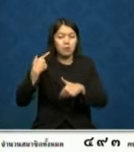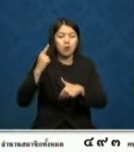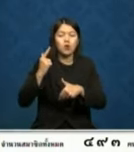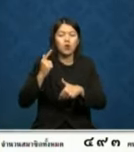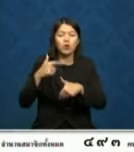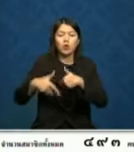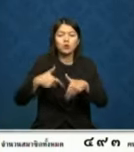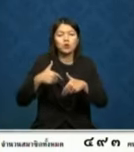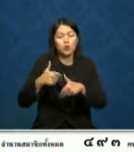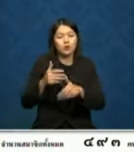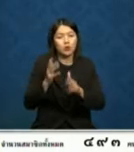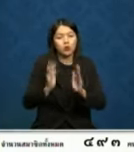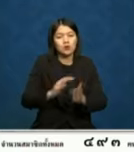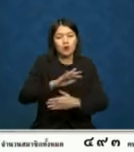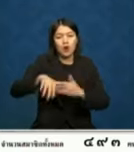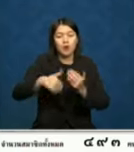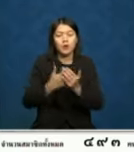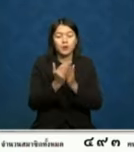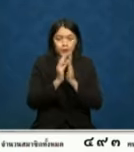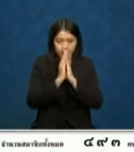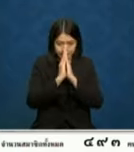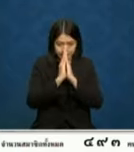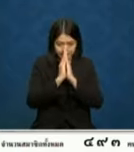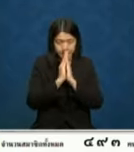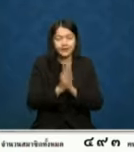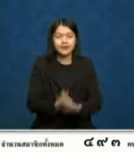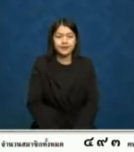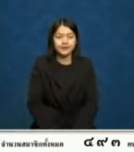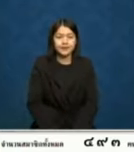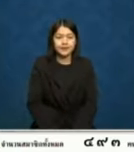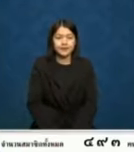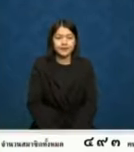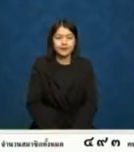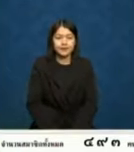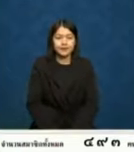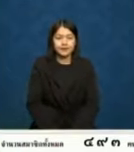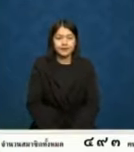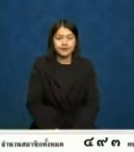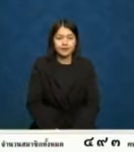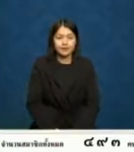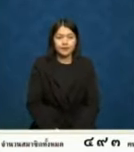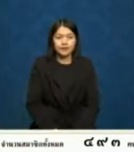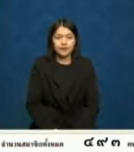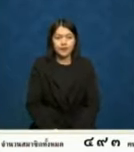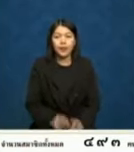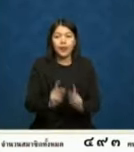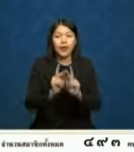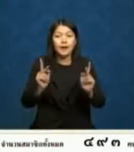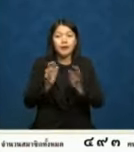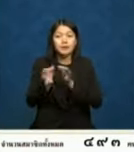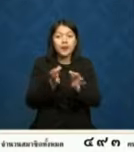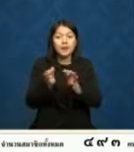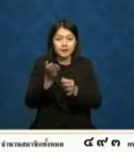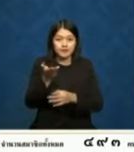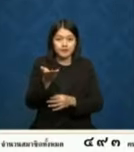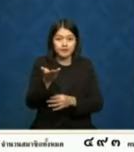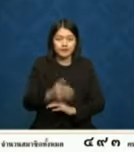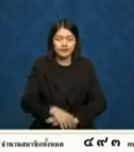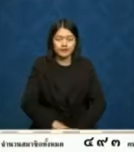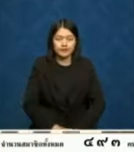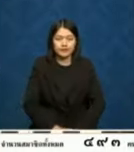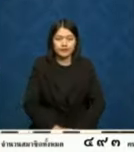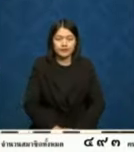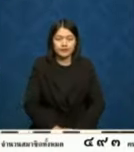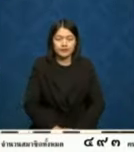สูงสุดของประชาชนทุกคนขอบคุณค่ะท่านประธานครับขอบคุณครับท่านกรรมาธิการจะชี้แจงเชิญ